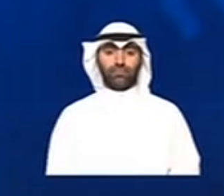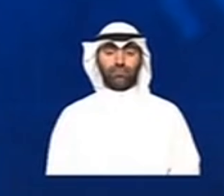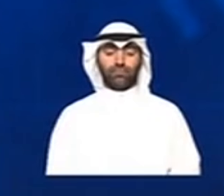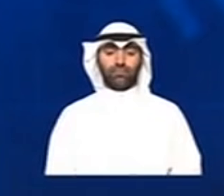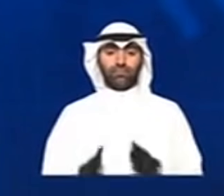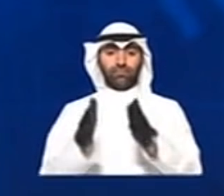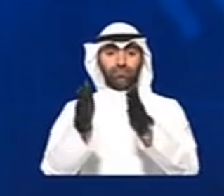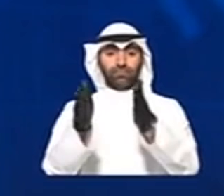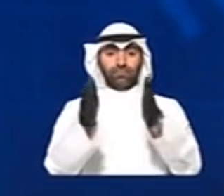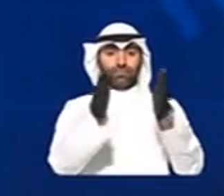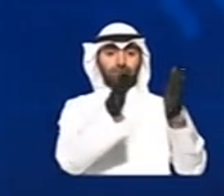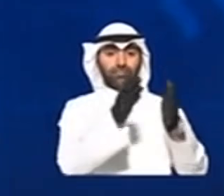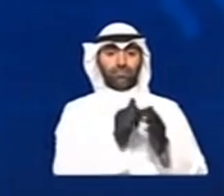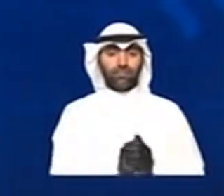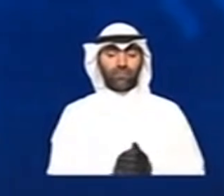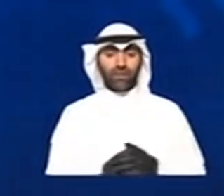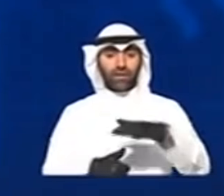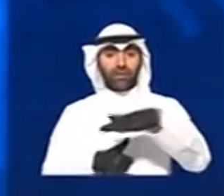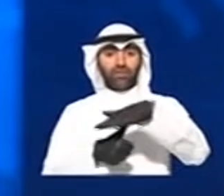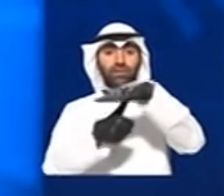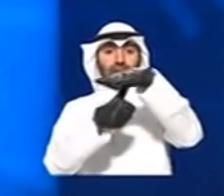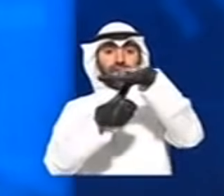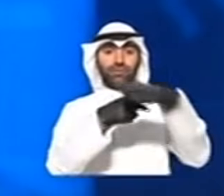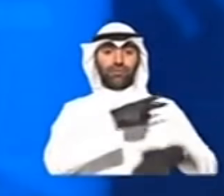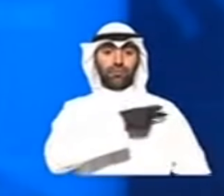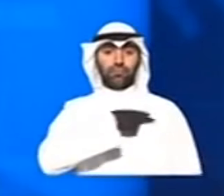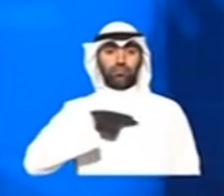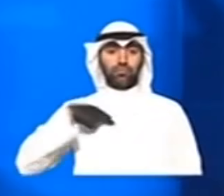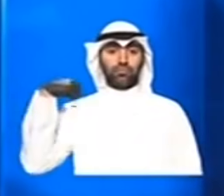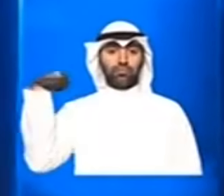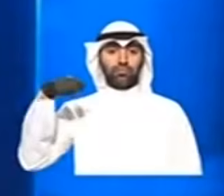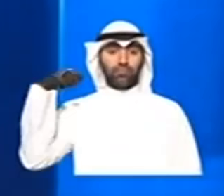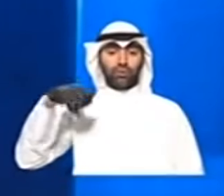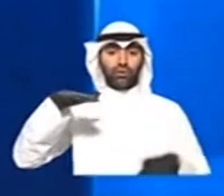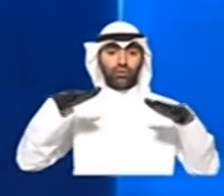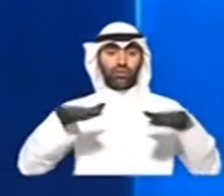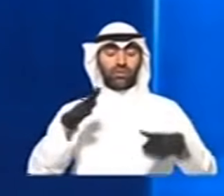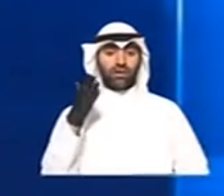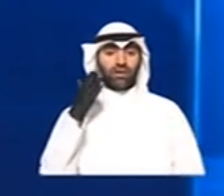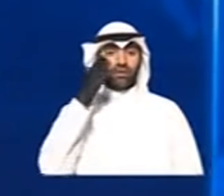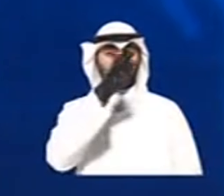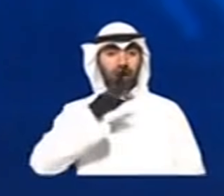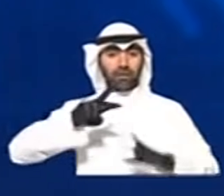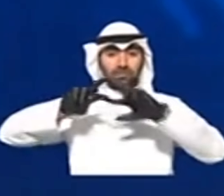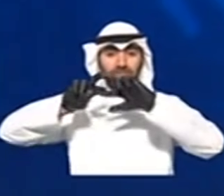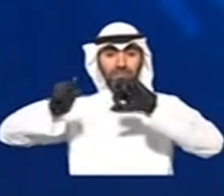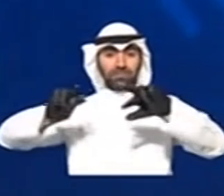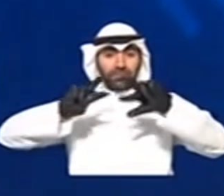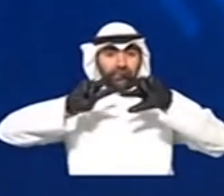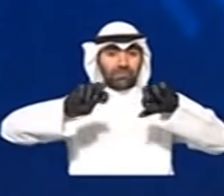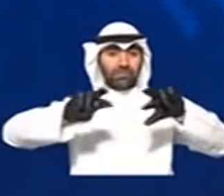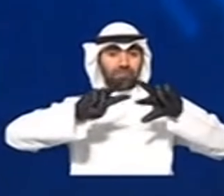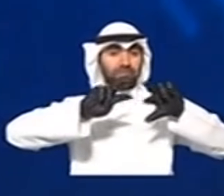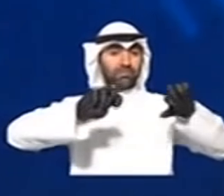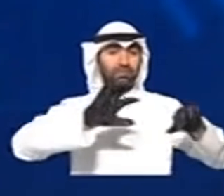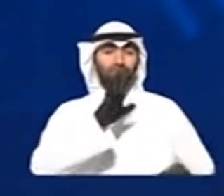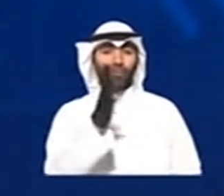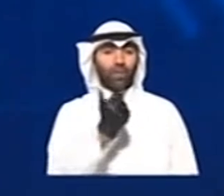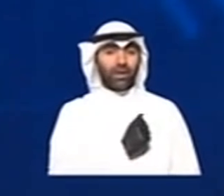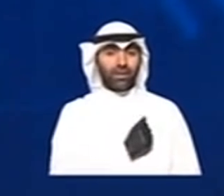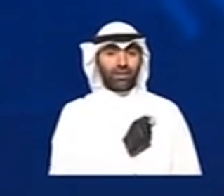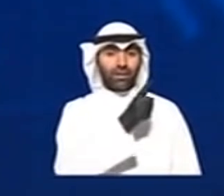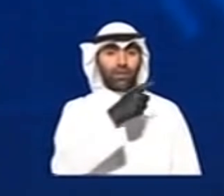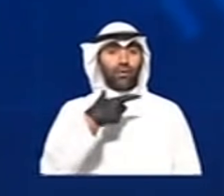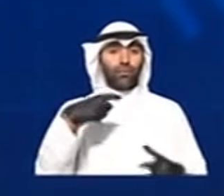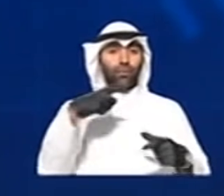قام سمو الشيخ صباح خالد الحمد الصباح رئيس مجلس الوزراء بجولة تفقدية لمركز العمليات ووحدة